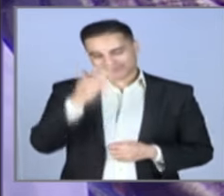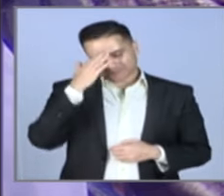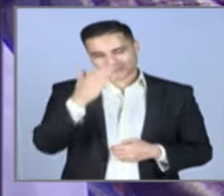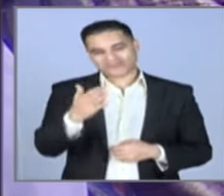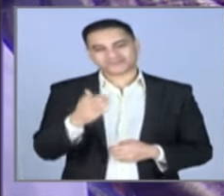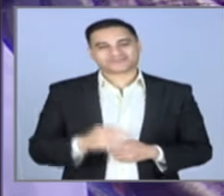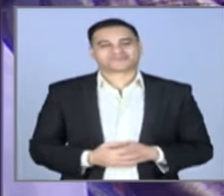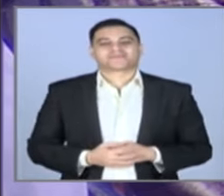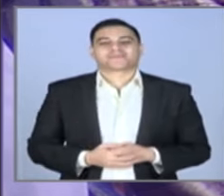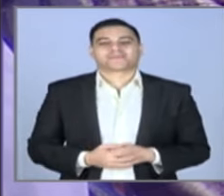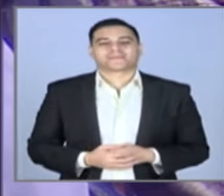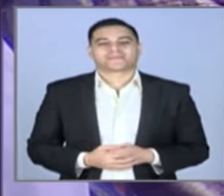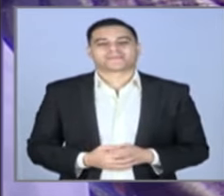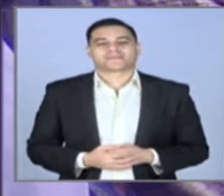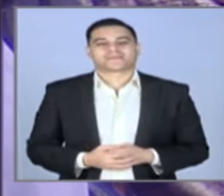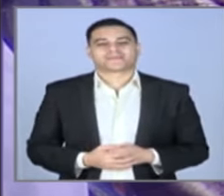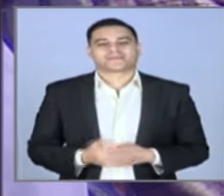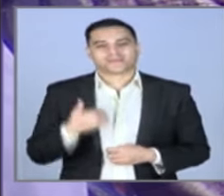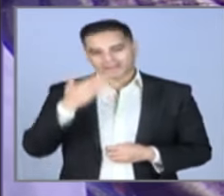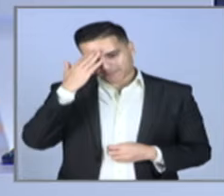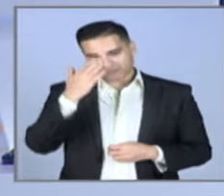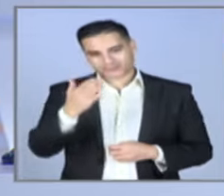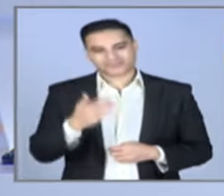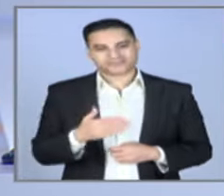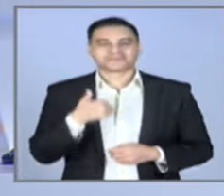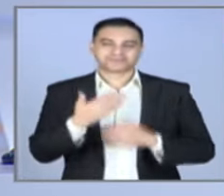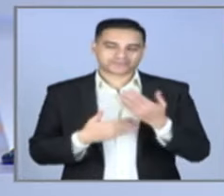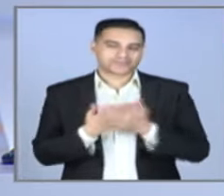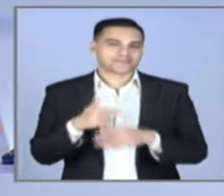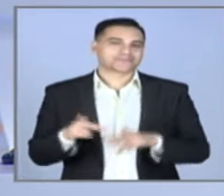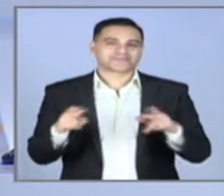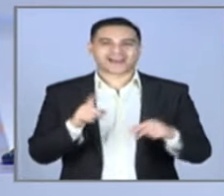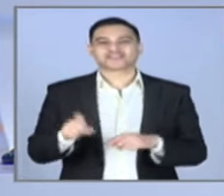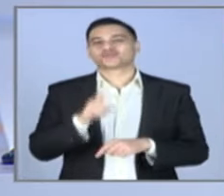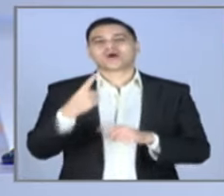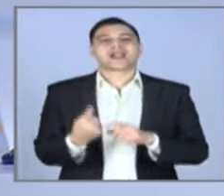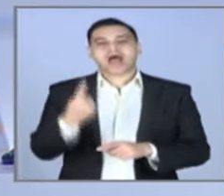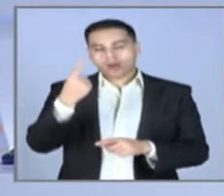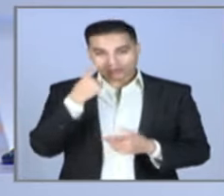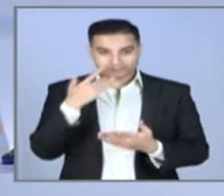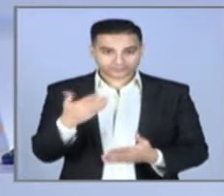بشكرك. شكرا. بشكرك جدا. نرجع لحلقة النهاردة والسؤال الأول.